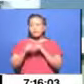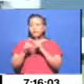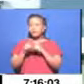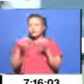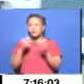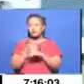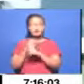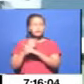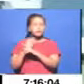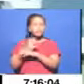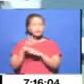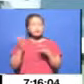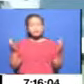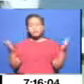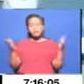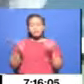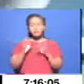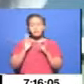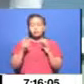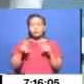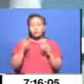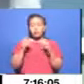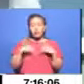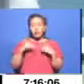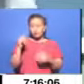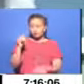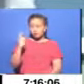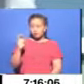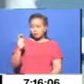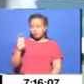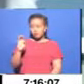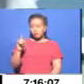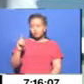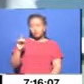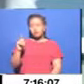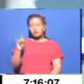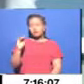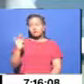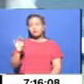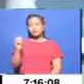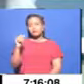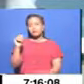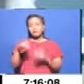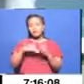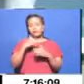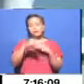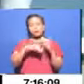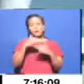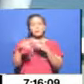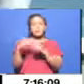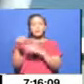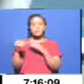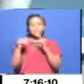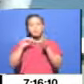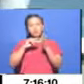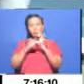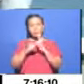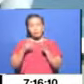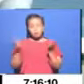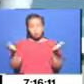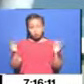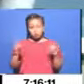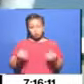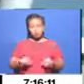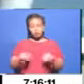vile wenyewe wanaviita textile. Kwa hiyo haya ndio tutakuwa tunaangazia siku hii ya leo katika mradi ambao unafanywa chini